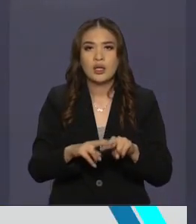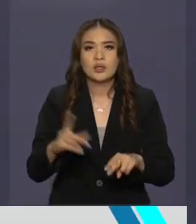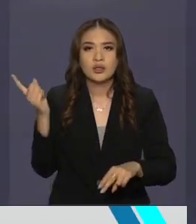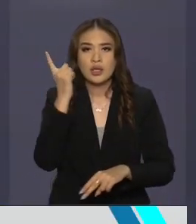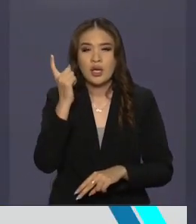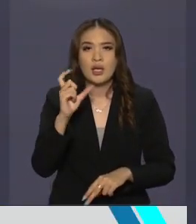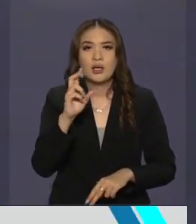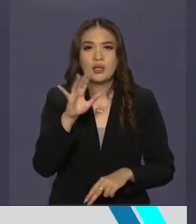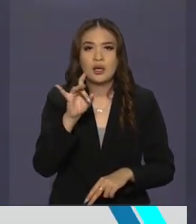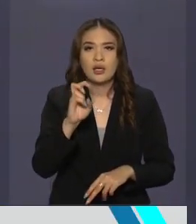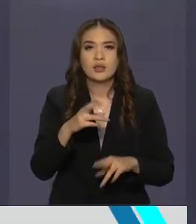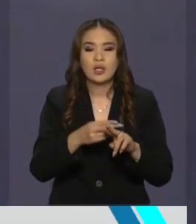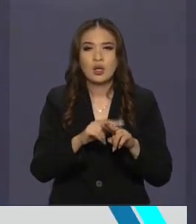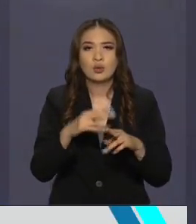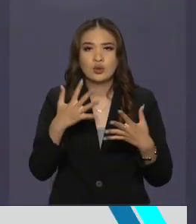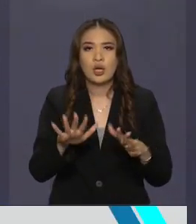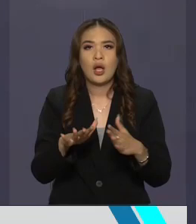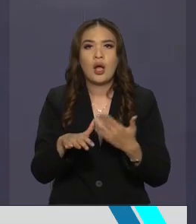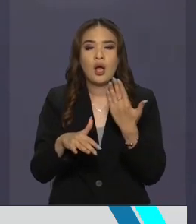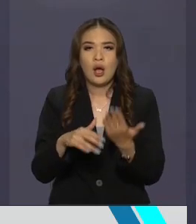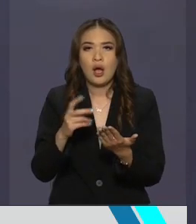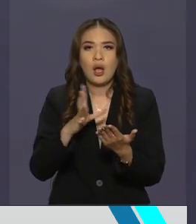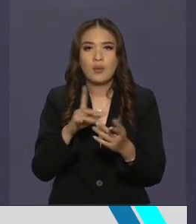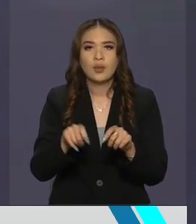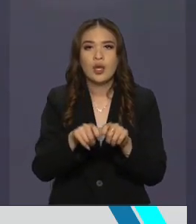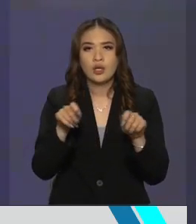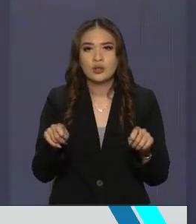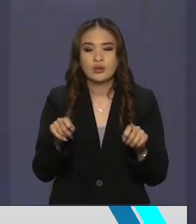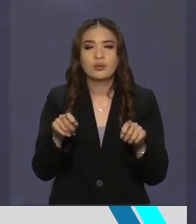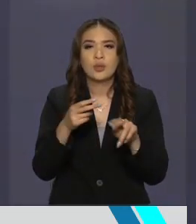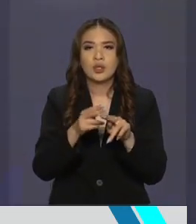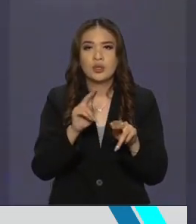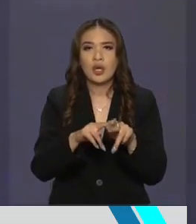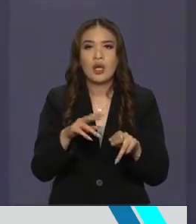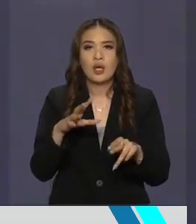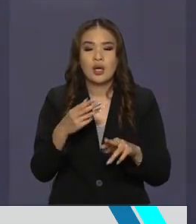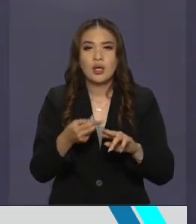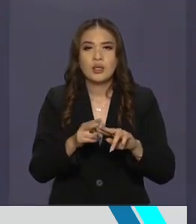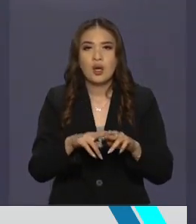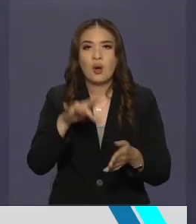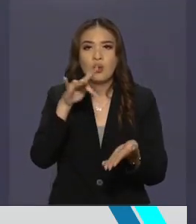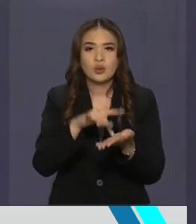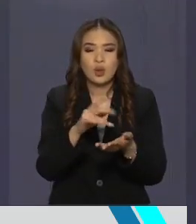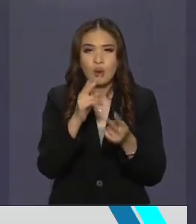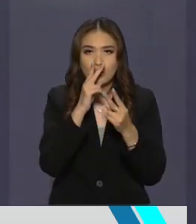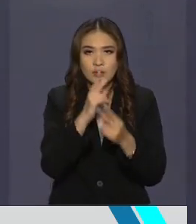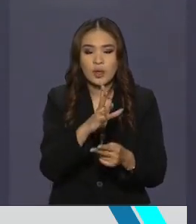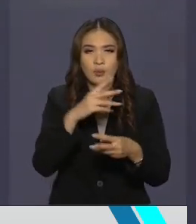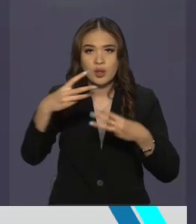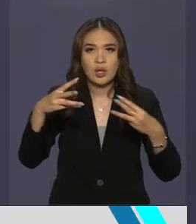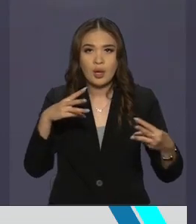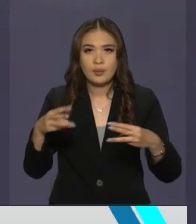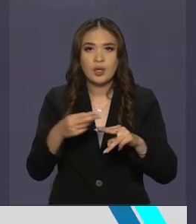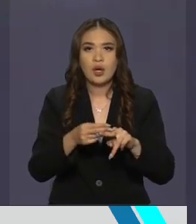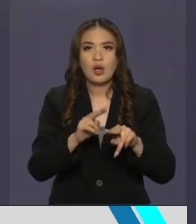смартфонның экранына терезе ашып қойған. Сол терезе арқылы ашып жауап отырған. Әрине, біз мұны ахуал орталығы арқылы байқап қойдық. Ол талапкердің